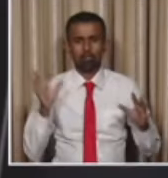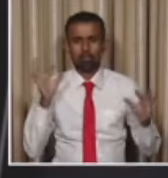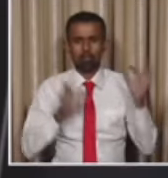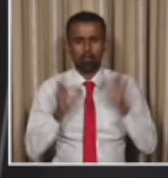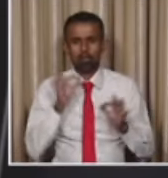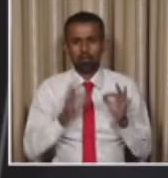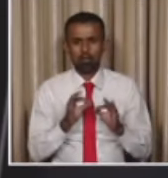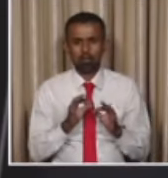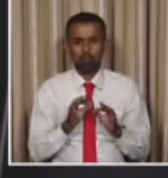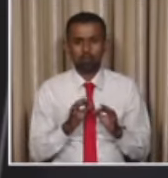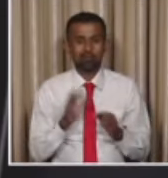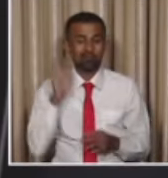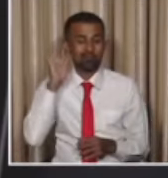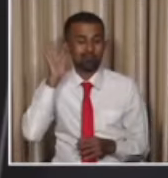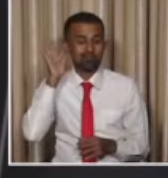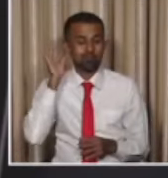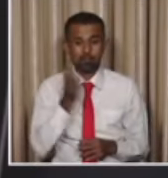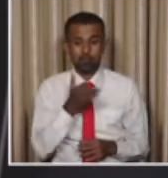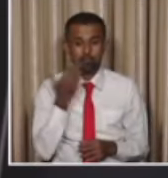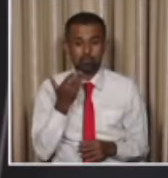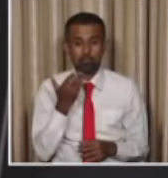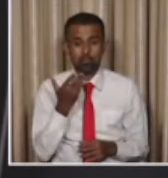මේ වෙලාවට සන්තෝෂයක් ගන්න පුළුවන්.